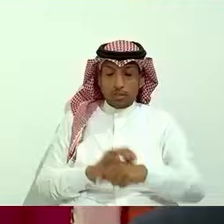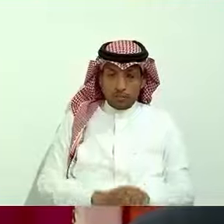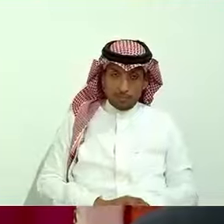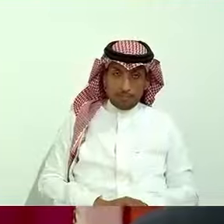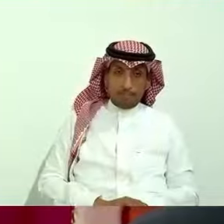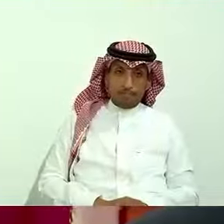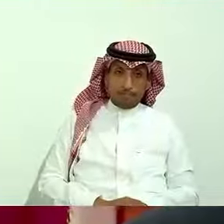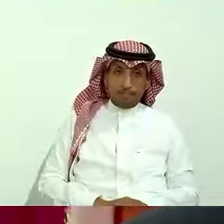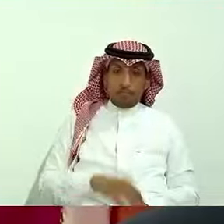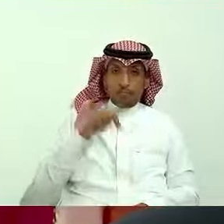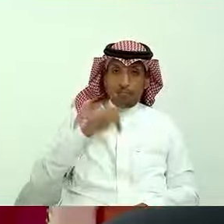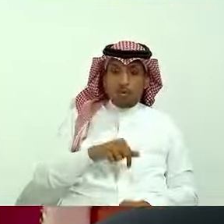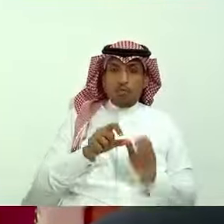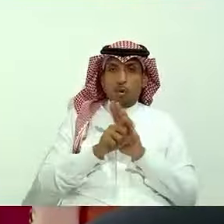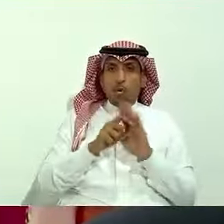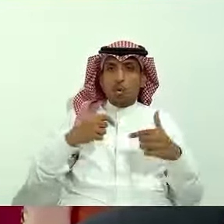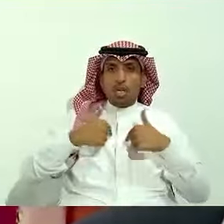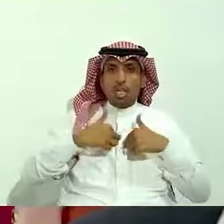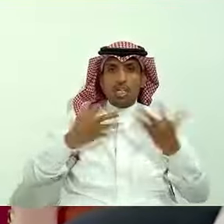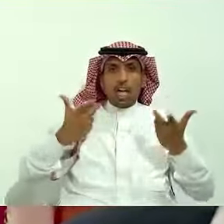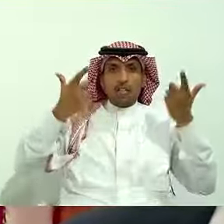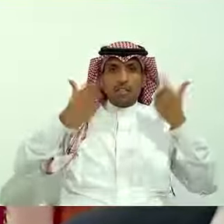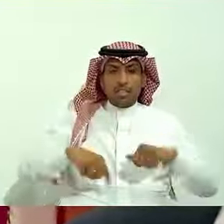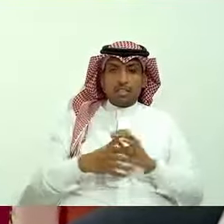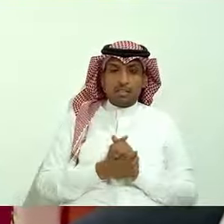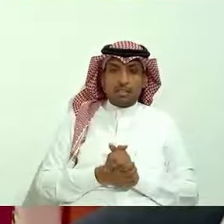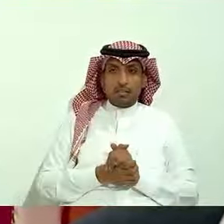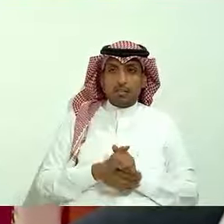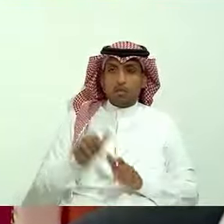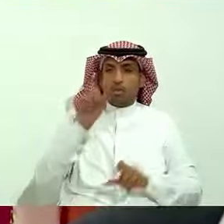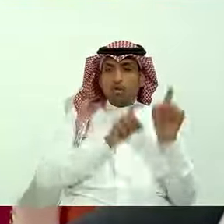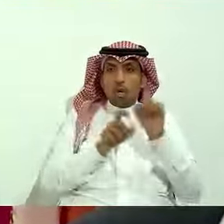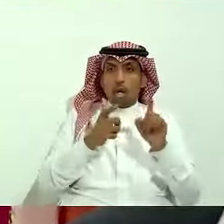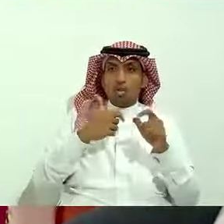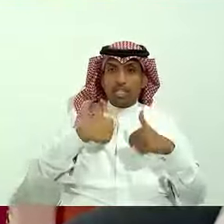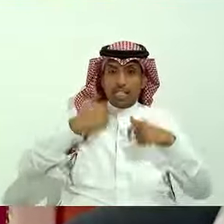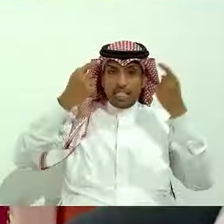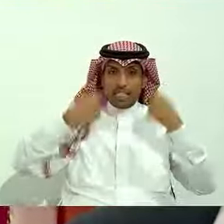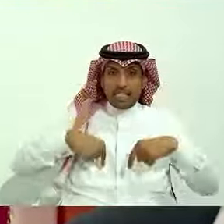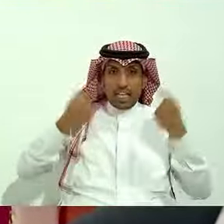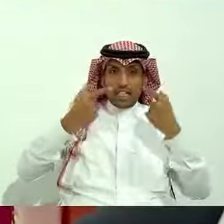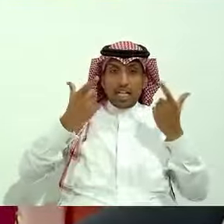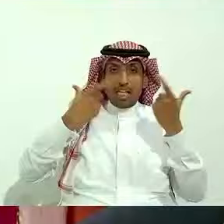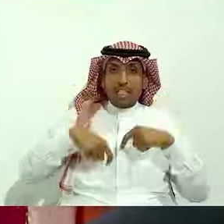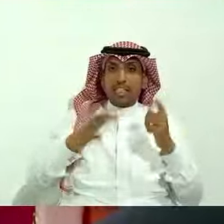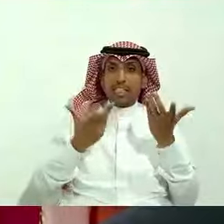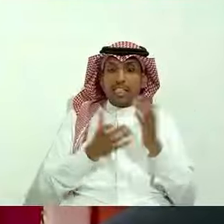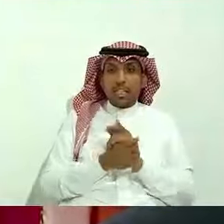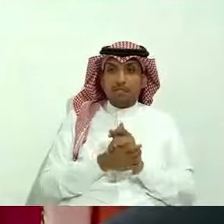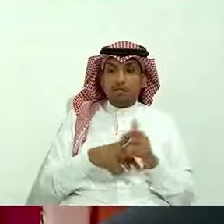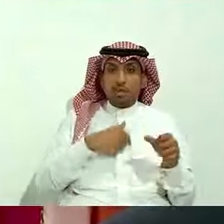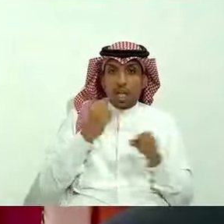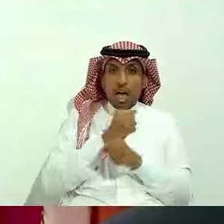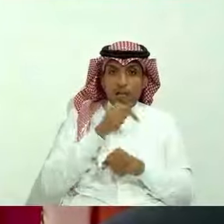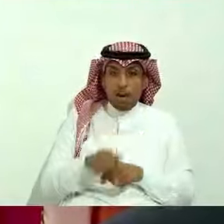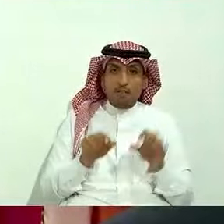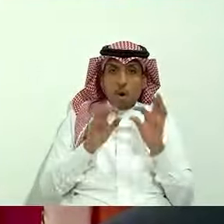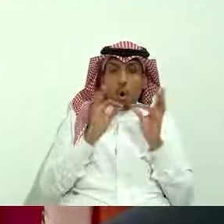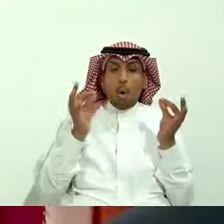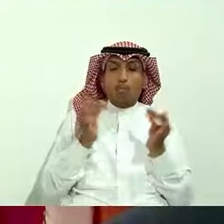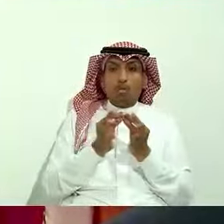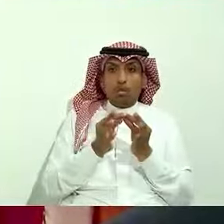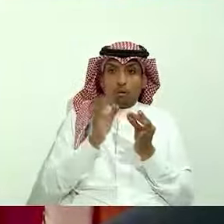جلستنا اليوم هو نحن ما نرتدي. بالنسبة لك إيش تعني جملة نحن ما نرتدي؟ وهل تجدين أن إحنا في مجتمعنا اليوم ما نرتديه